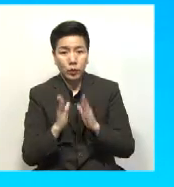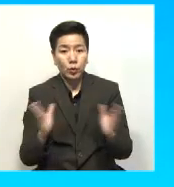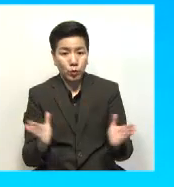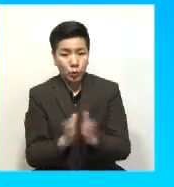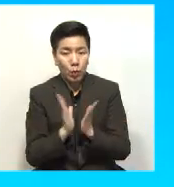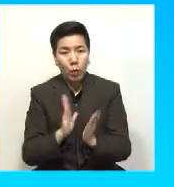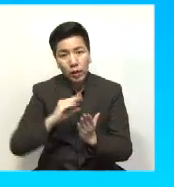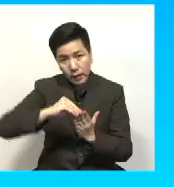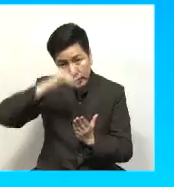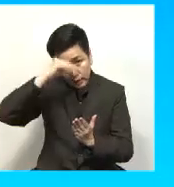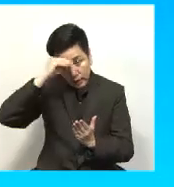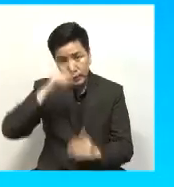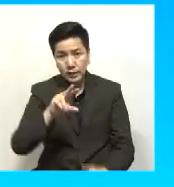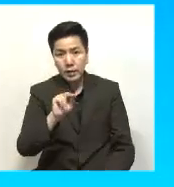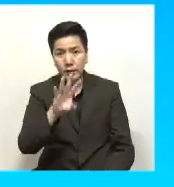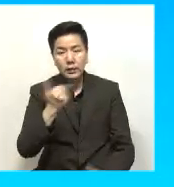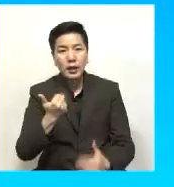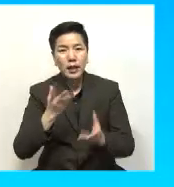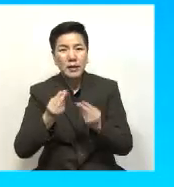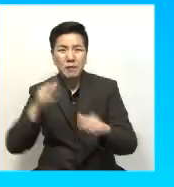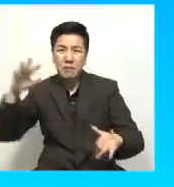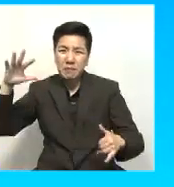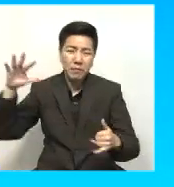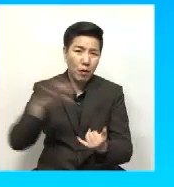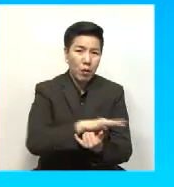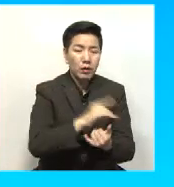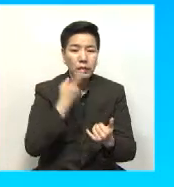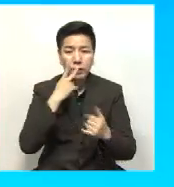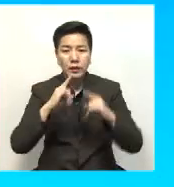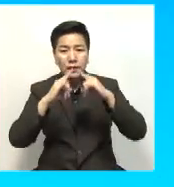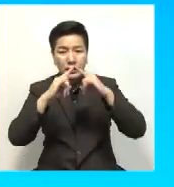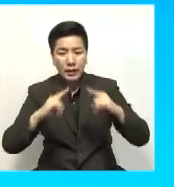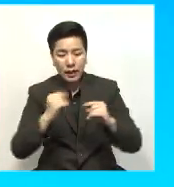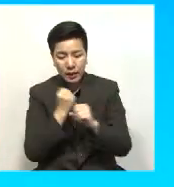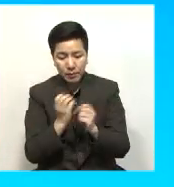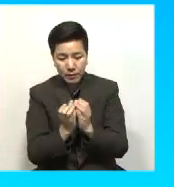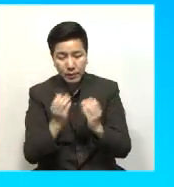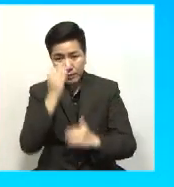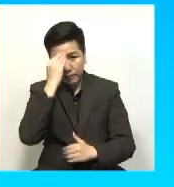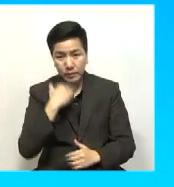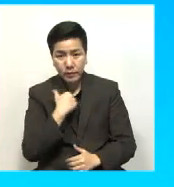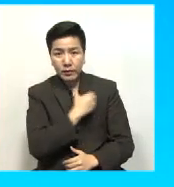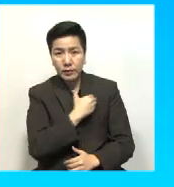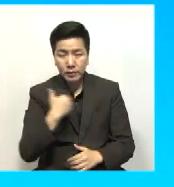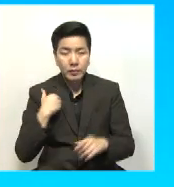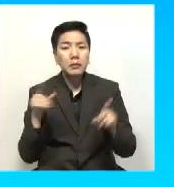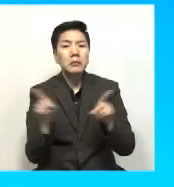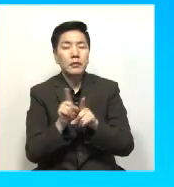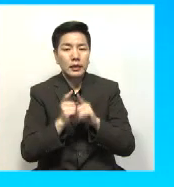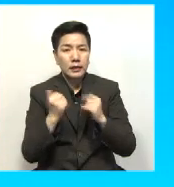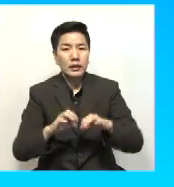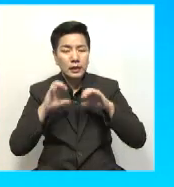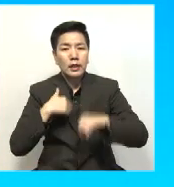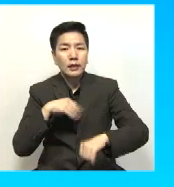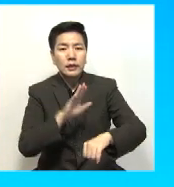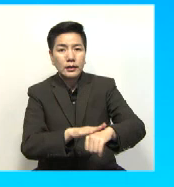มทั้งนักเรียน34คนที่ถูกดินถล่มทับในค่ายศึกษาคัมภีร์ไบเบิลของโบสถ์คริสต์ด้วยทางการมี